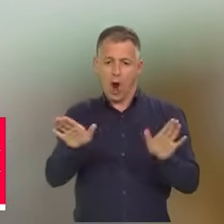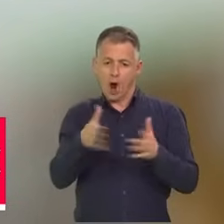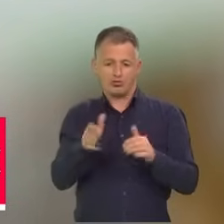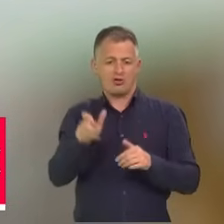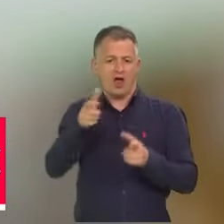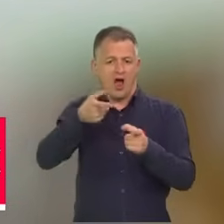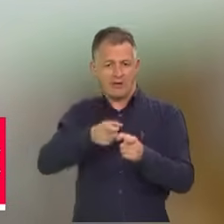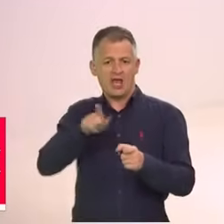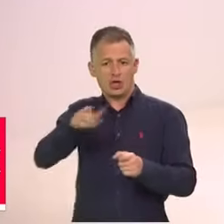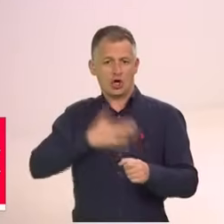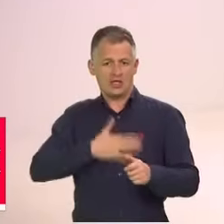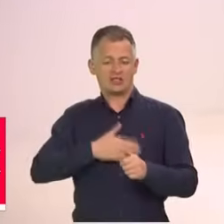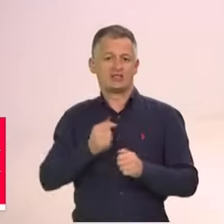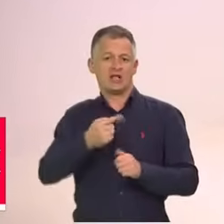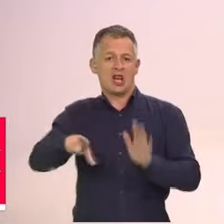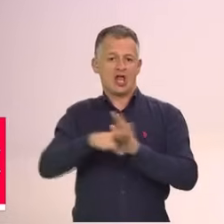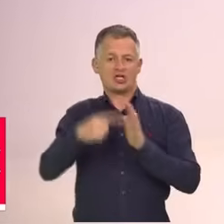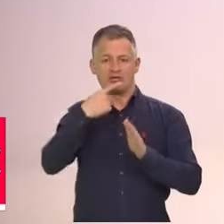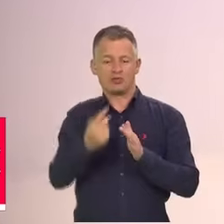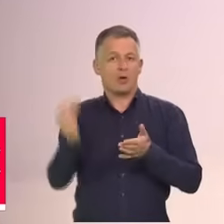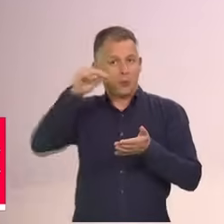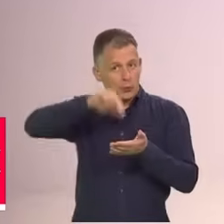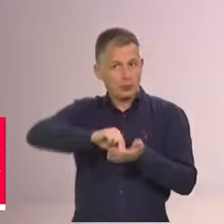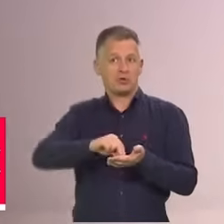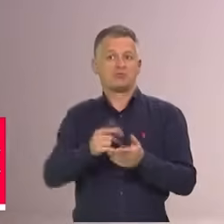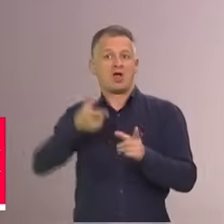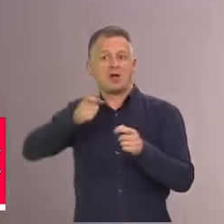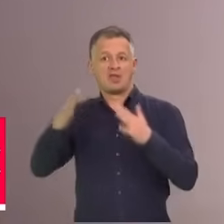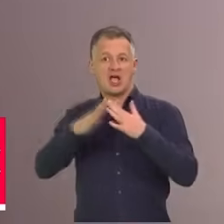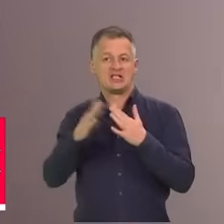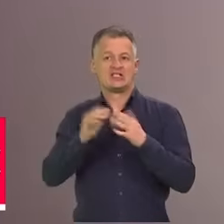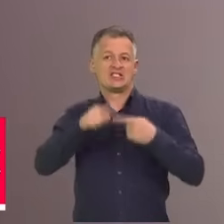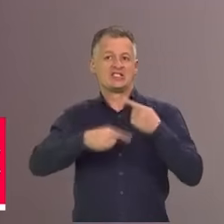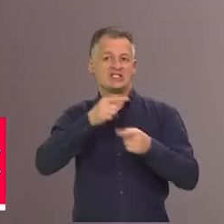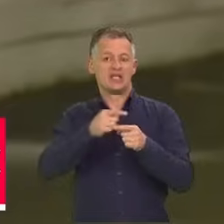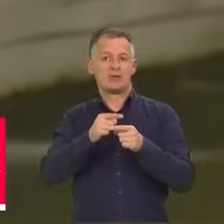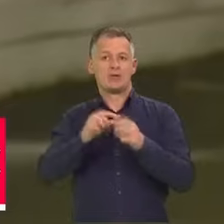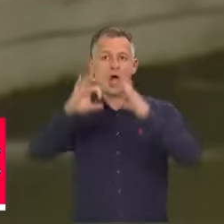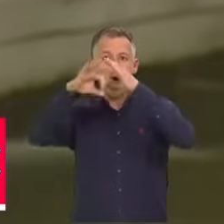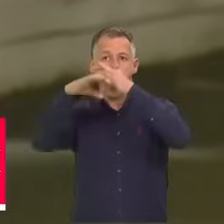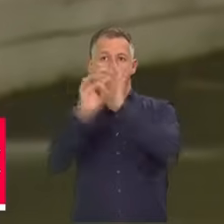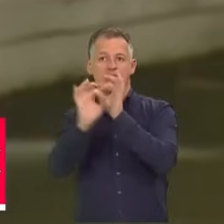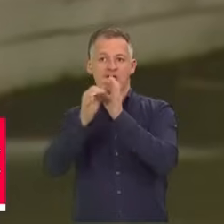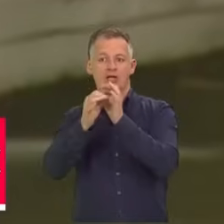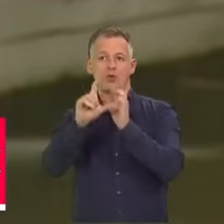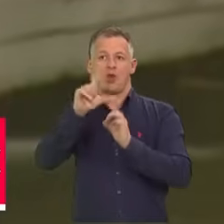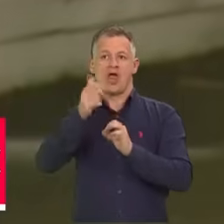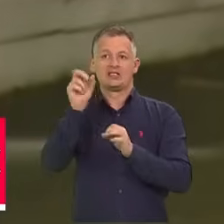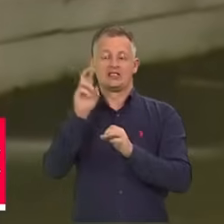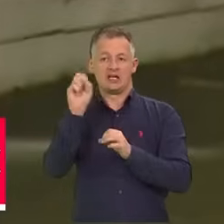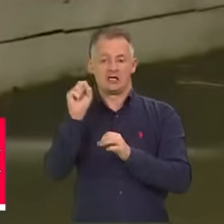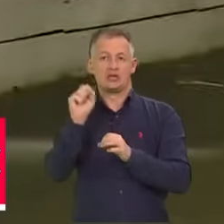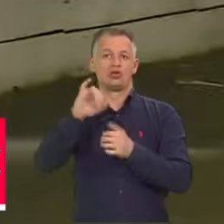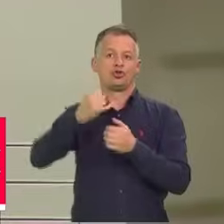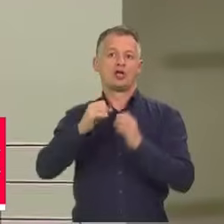doresc, legea permite și montarea pe armele de acasă a sistemelor de ochire cu laser, dar și a amortizoarelor.